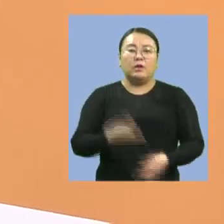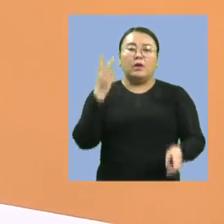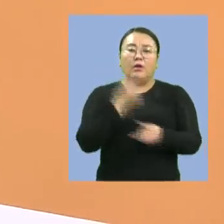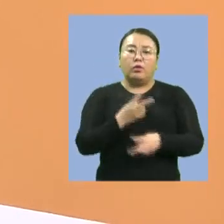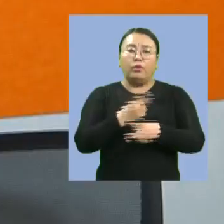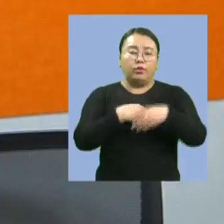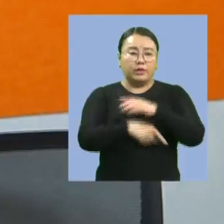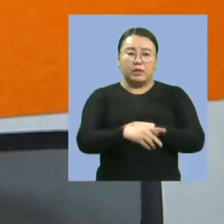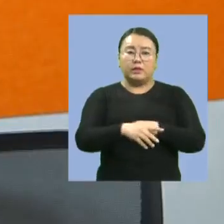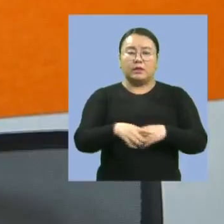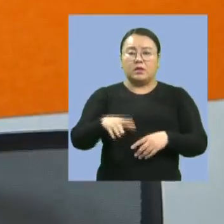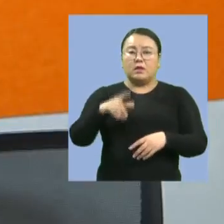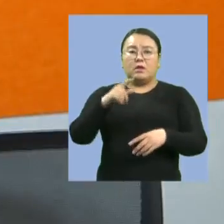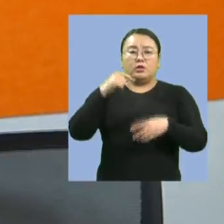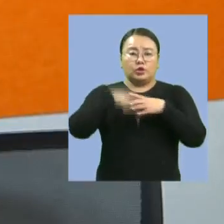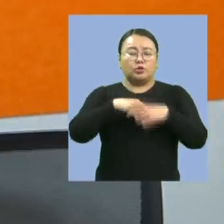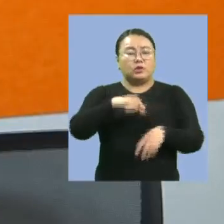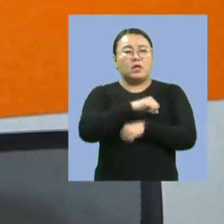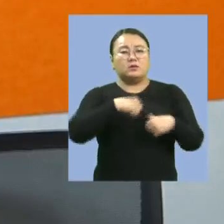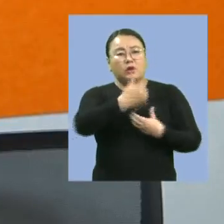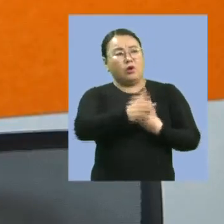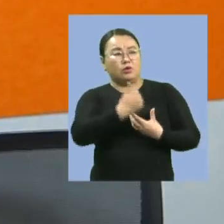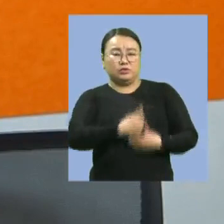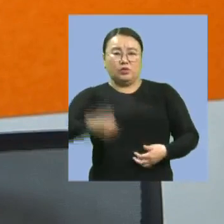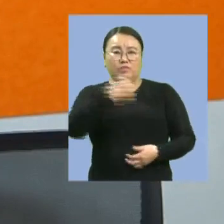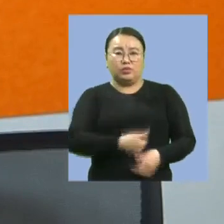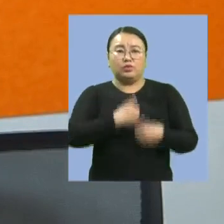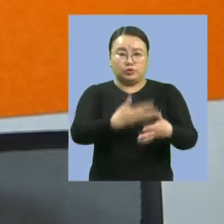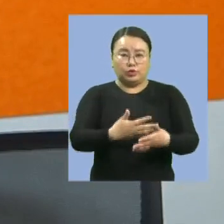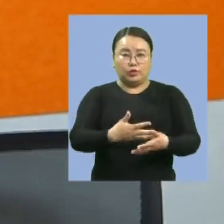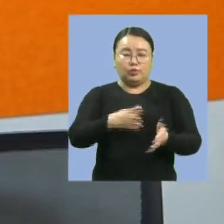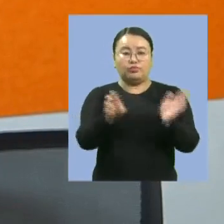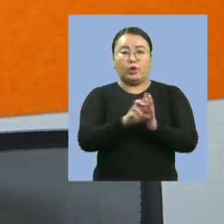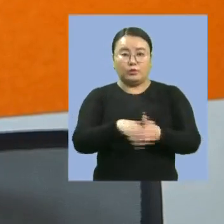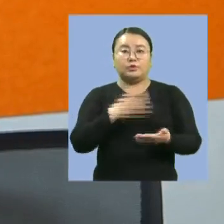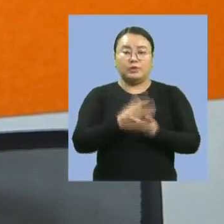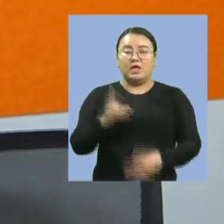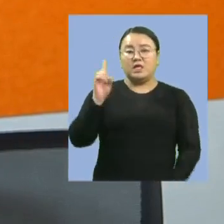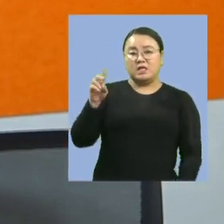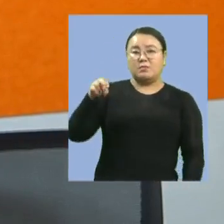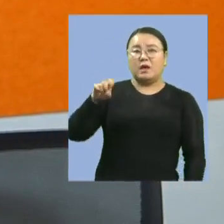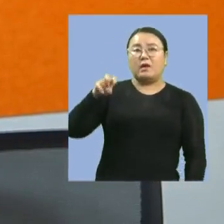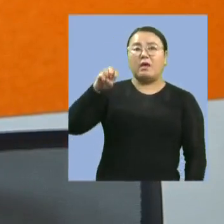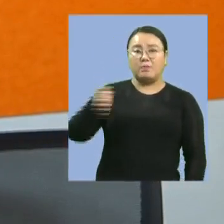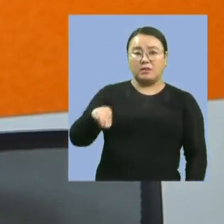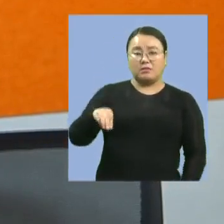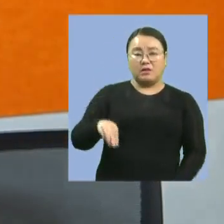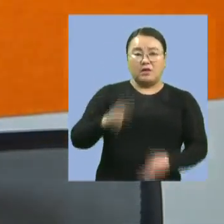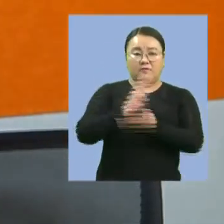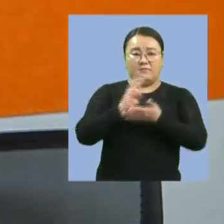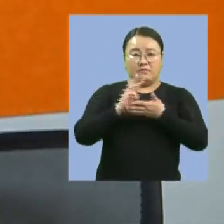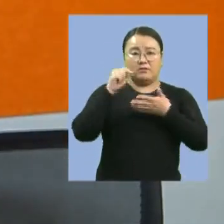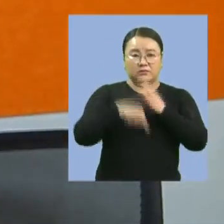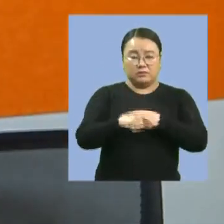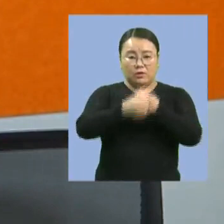байгаа гэж бодож байгаа юм. Аа хуульчтай хууль ёсны иргэдийн оролцоог нэмэгдүүлэх юм бас боломж төгс бүрдэж байгаа гэж харж байгаа. Ягаад гэвэл энэ Deeperland гэдэг